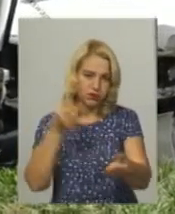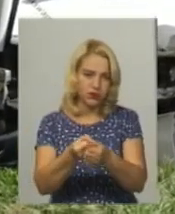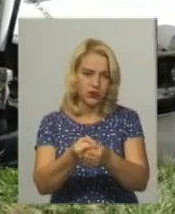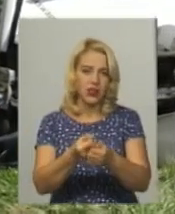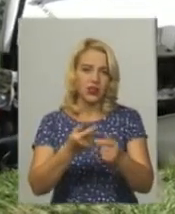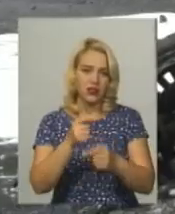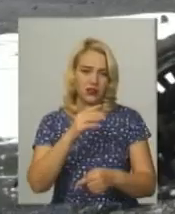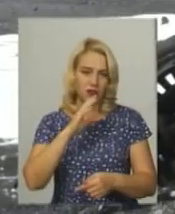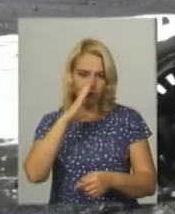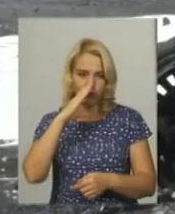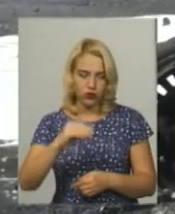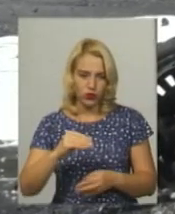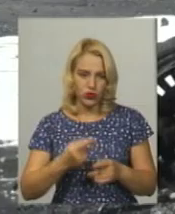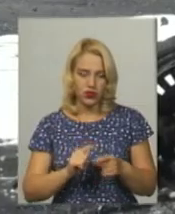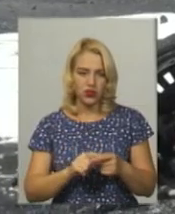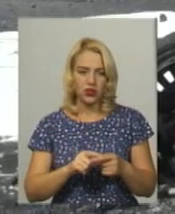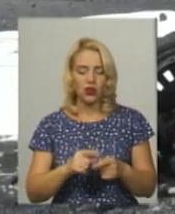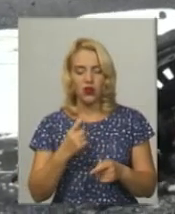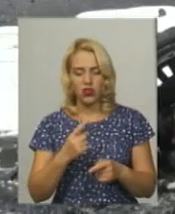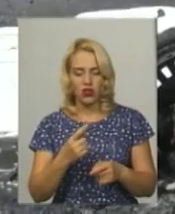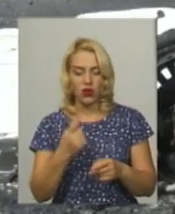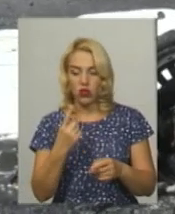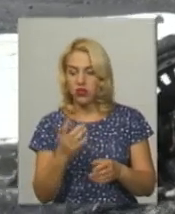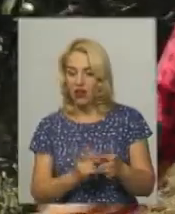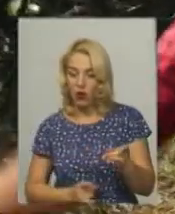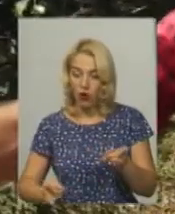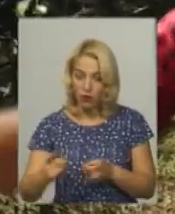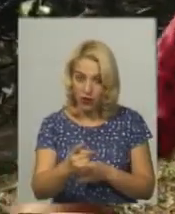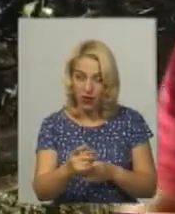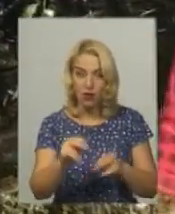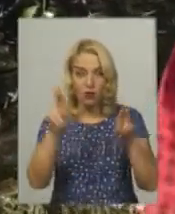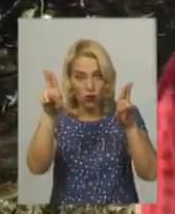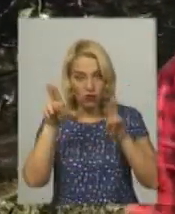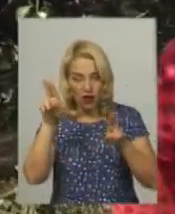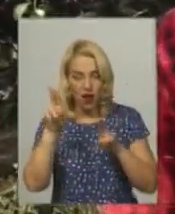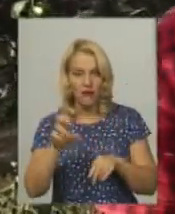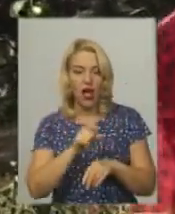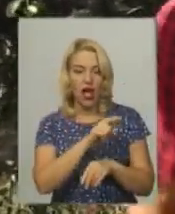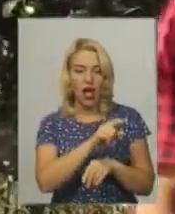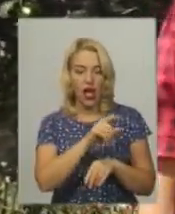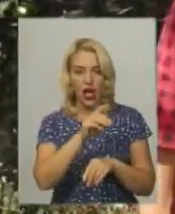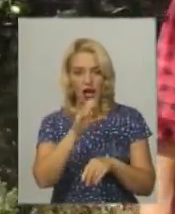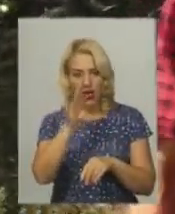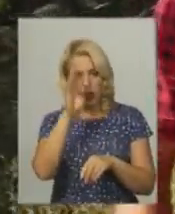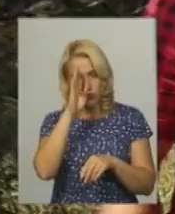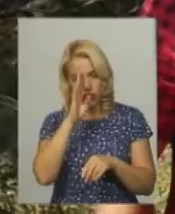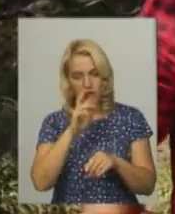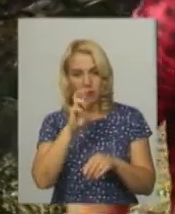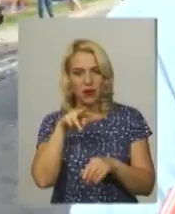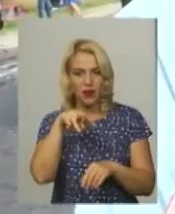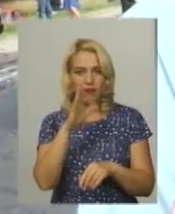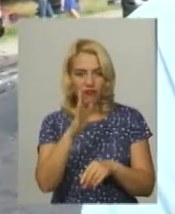він обганяв. Одна іномарка зліва обганяла, як положено, а він пішов справа, по щебенки. Там його